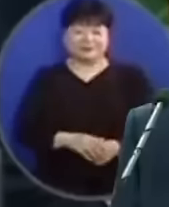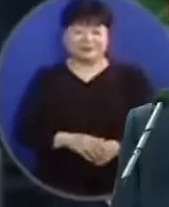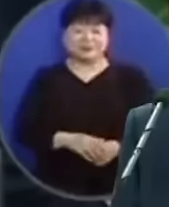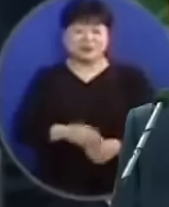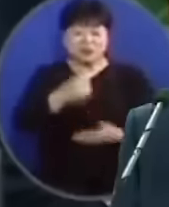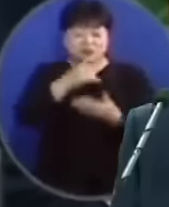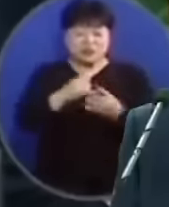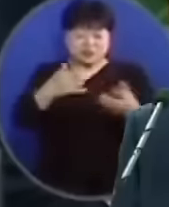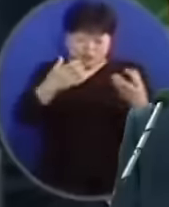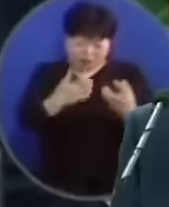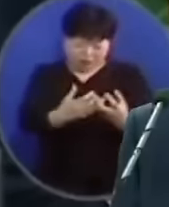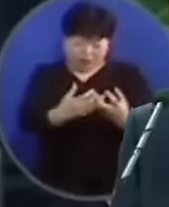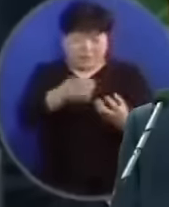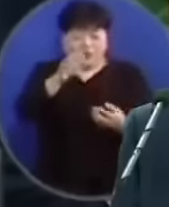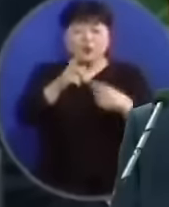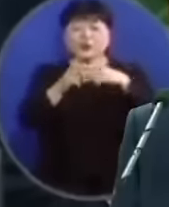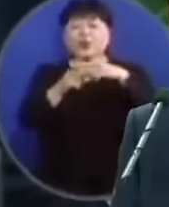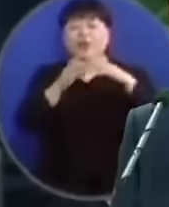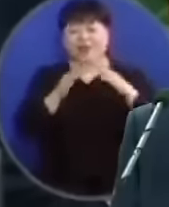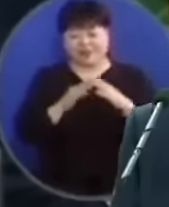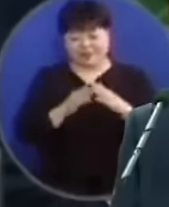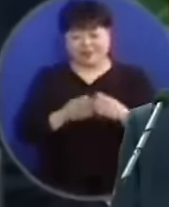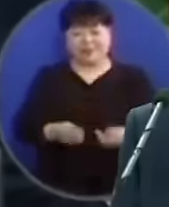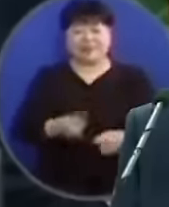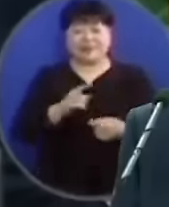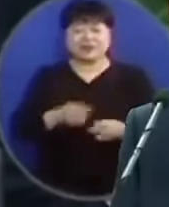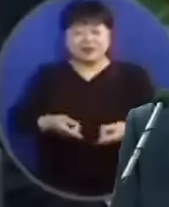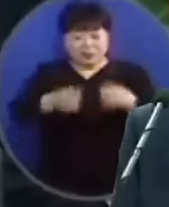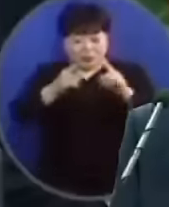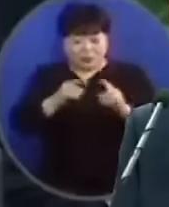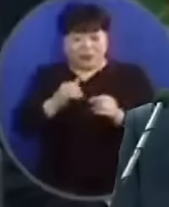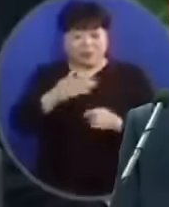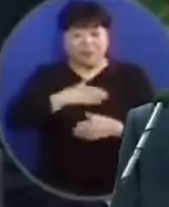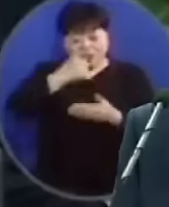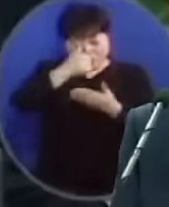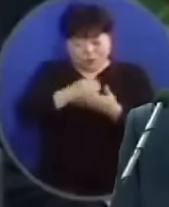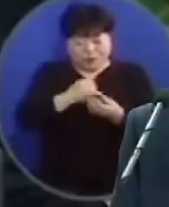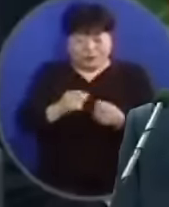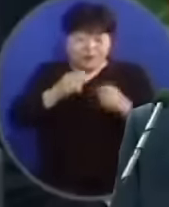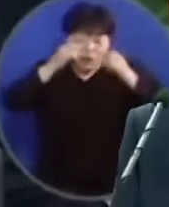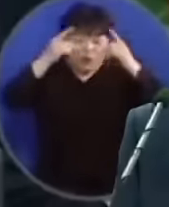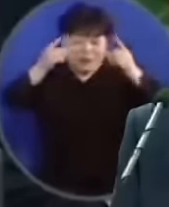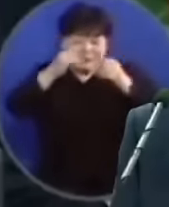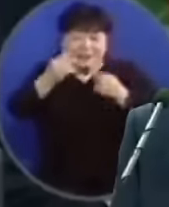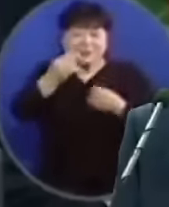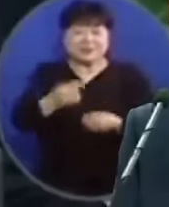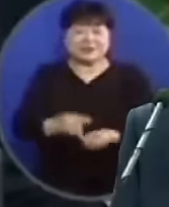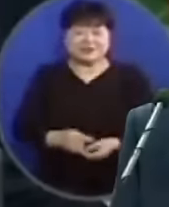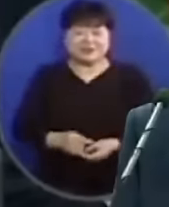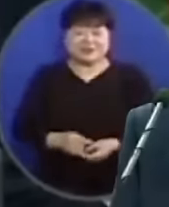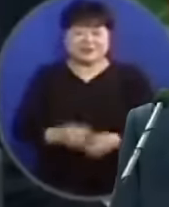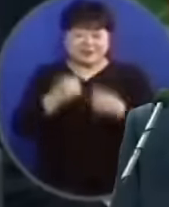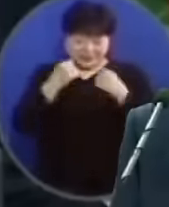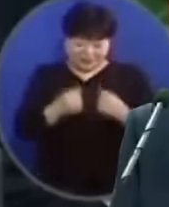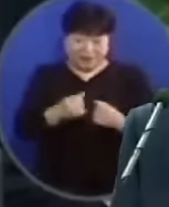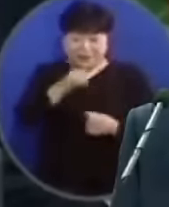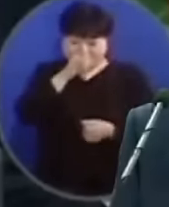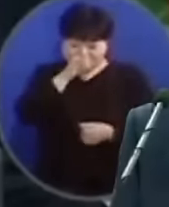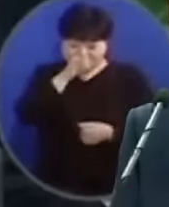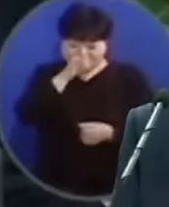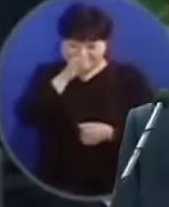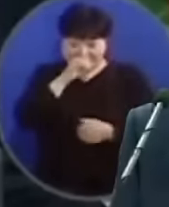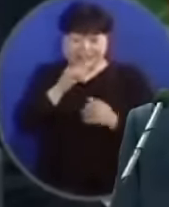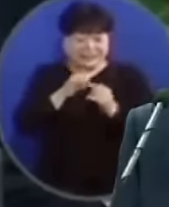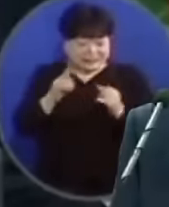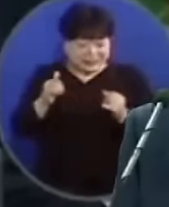죄인 클럽입니다. 교회에 들어온 사람은 다 자기가 죄인인 것을 깨달은 사람이 들어온 죄인 클럽이고